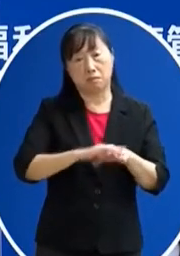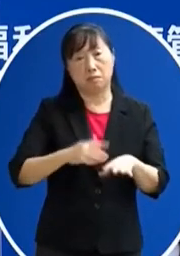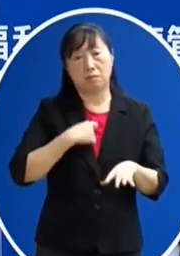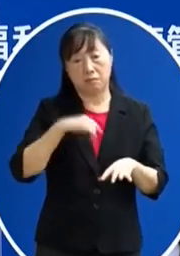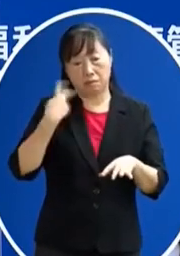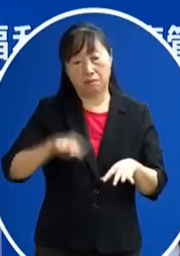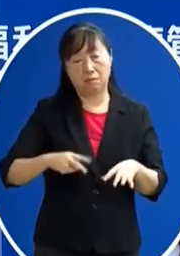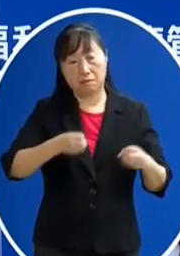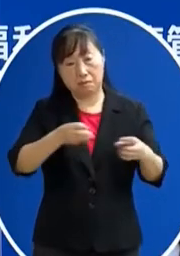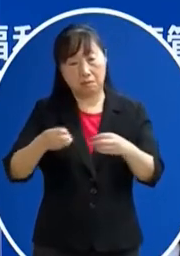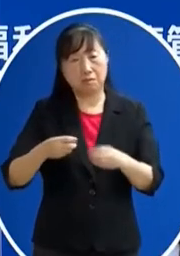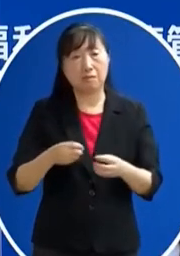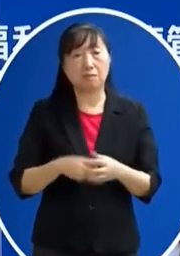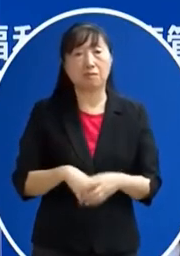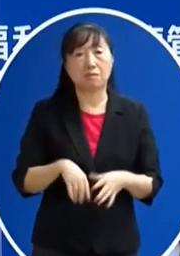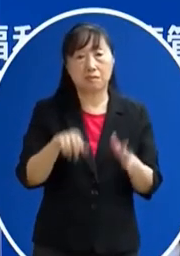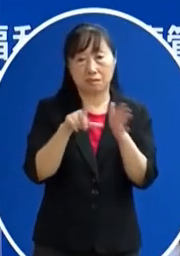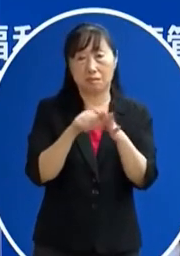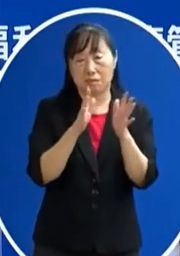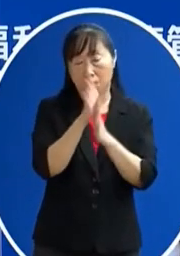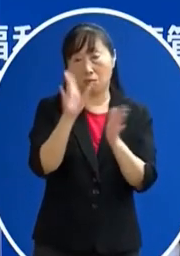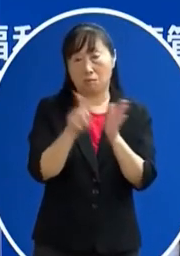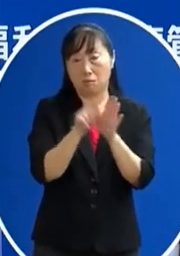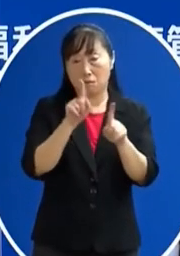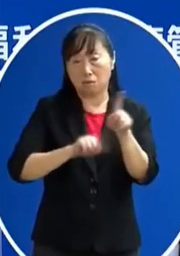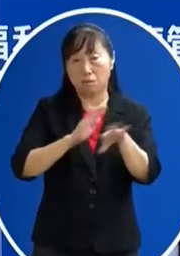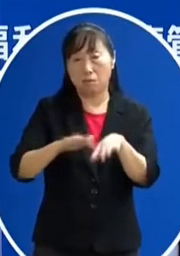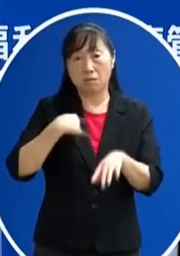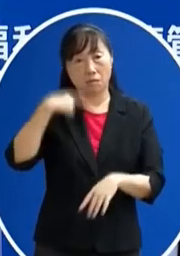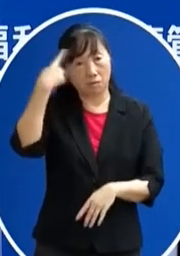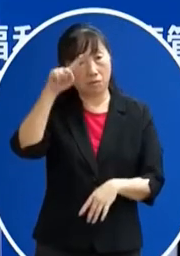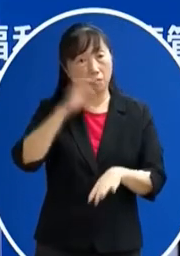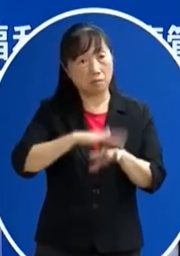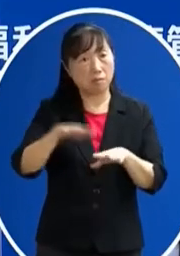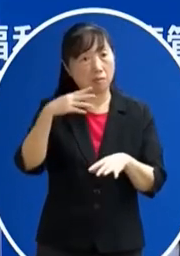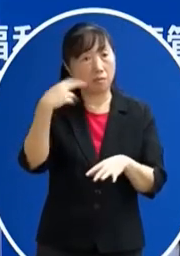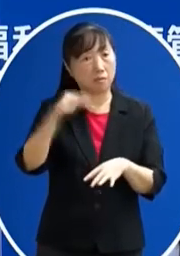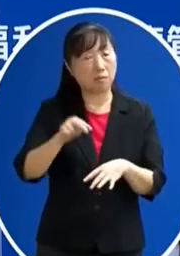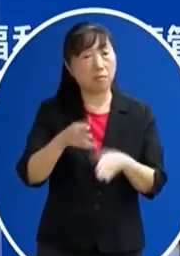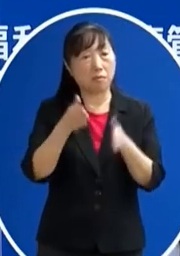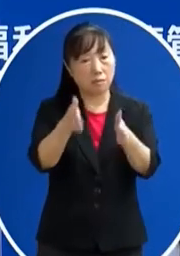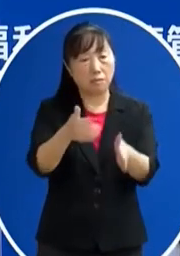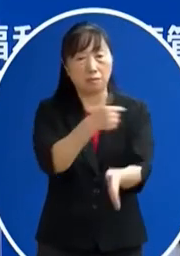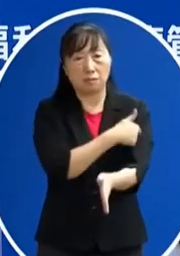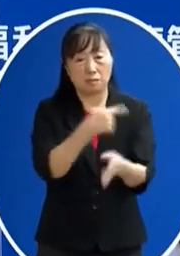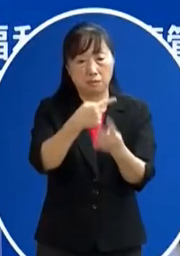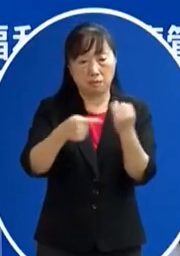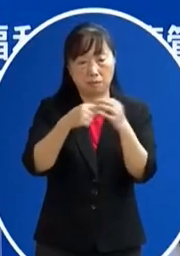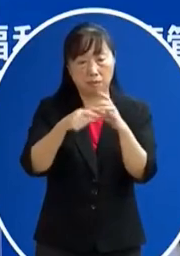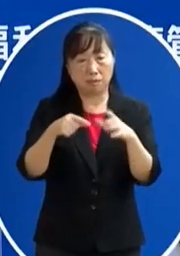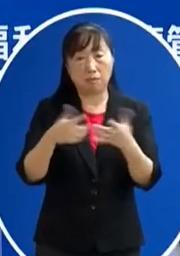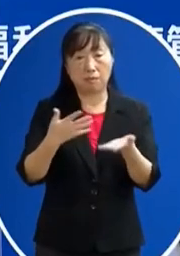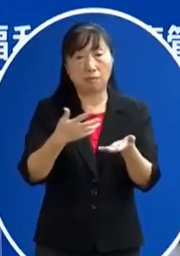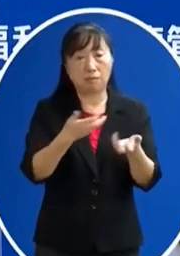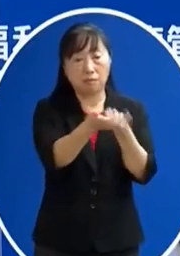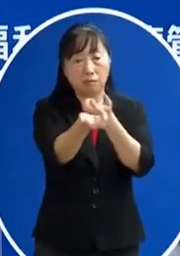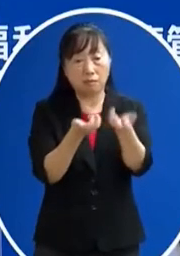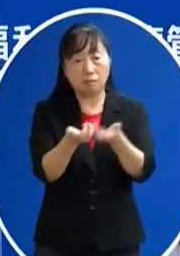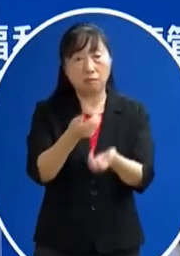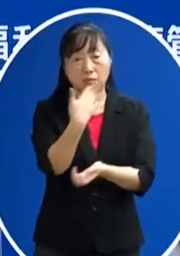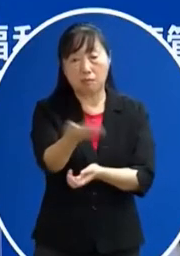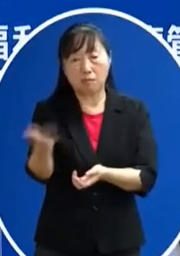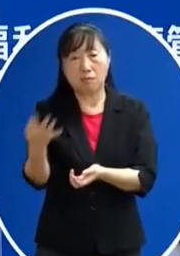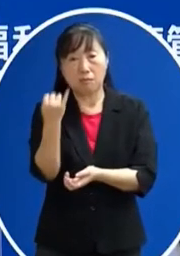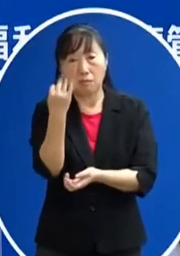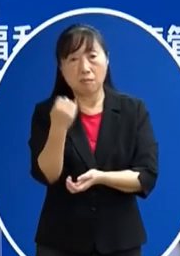空间了，哦，那时间上都有点差，那明天我们可以把这个疫苗的好，就是大家可能分配的多少，施